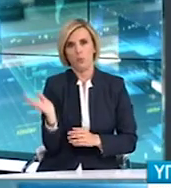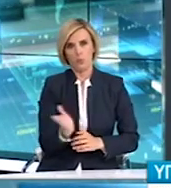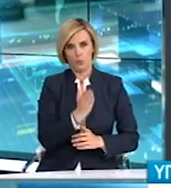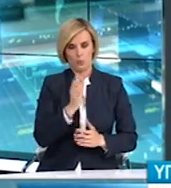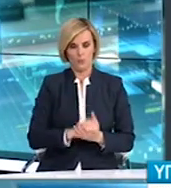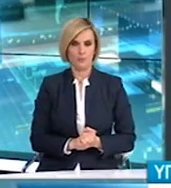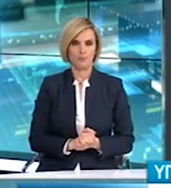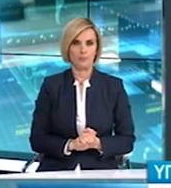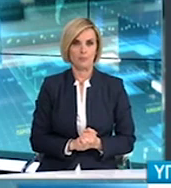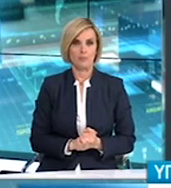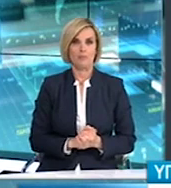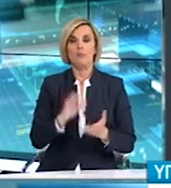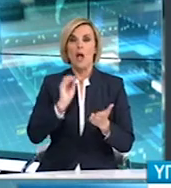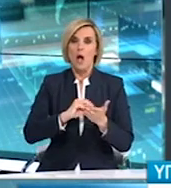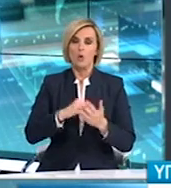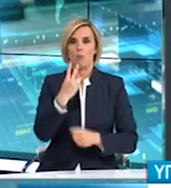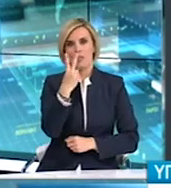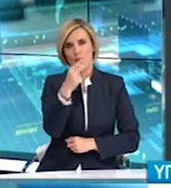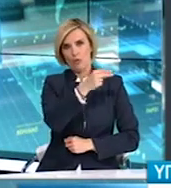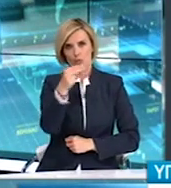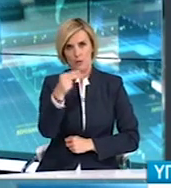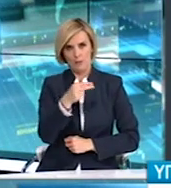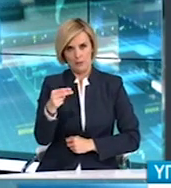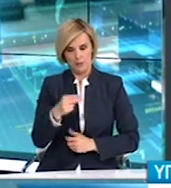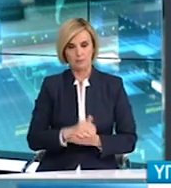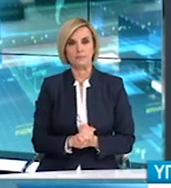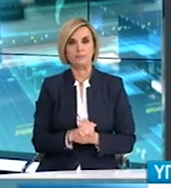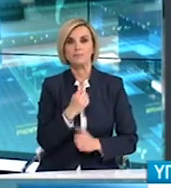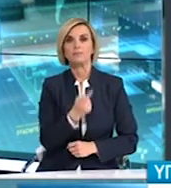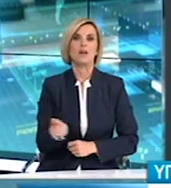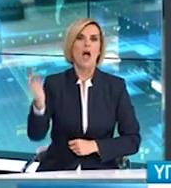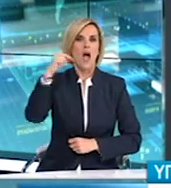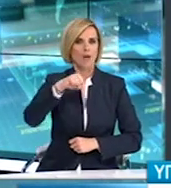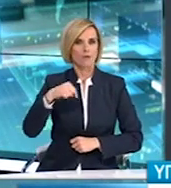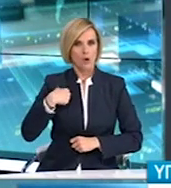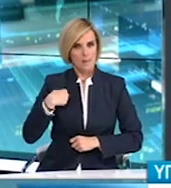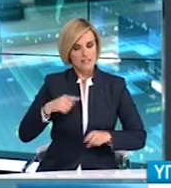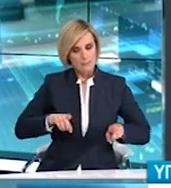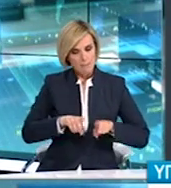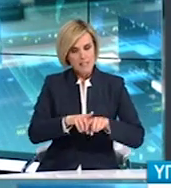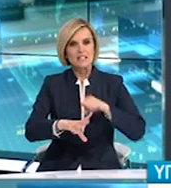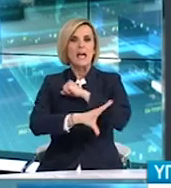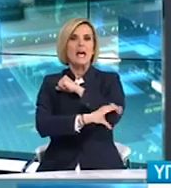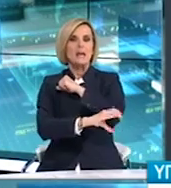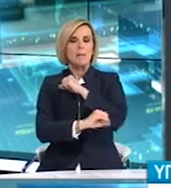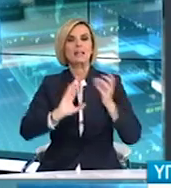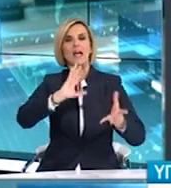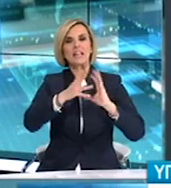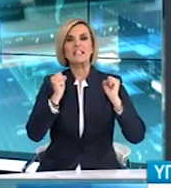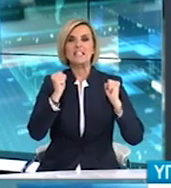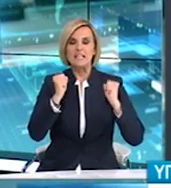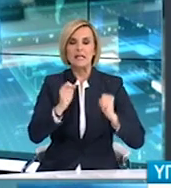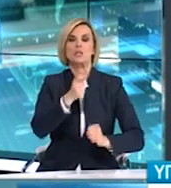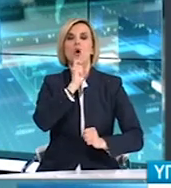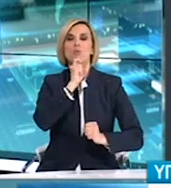θα ήθελα να σας ενημερώσω για δύο ζητήματα. Αύριο, μαζί με τον Γενικό Γραμματέα Υγείας, τον κύριο Πρεζεράκο, τον Γενικό Γραμματέα Πολιτικής